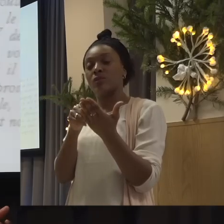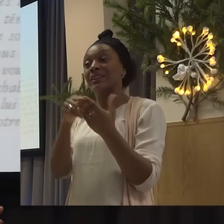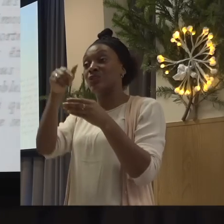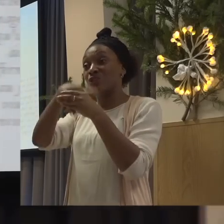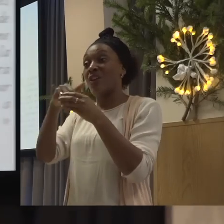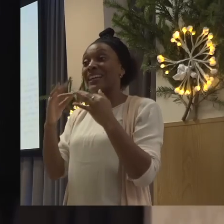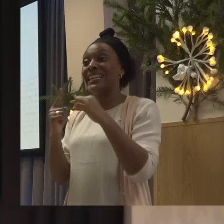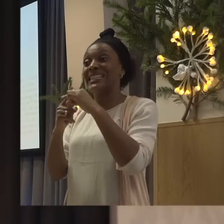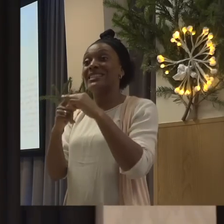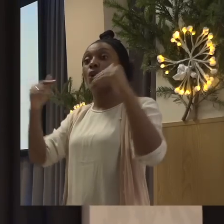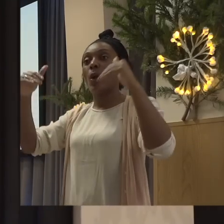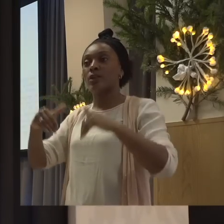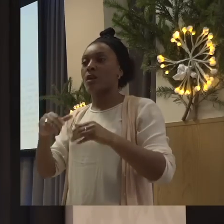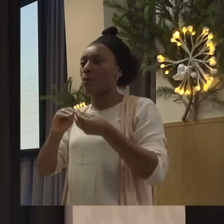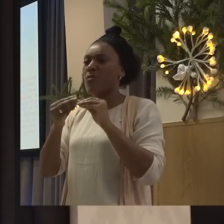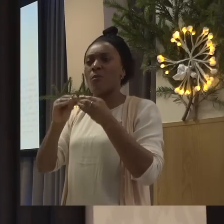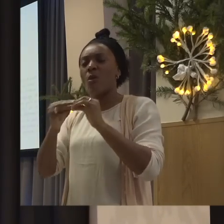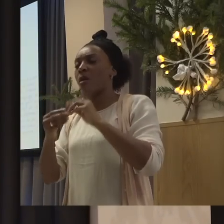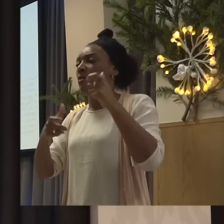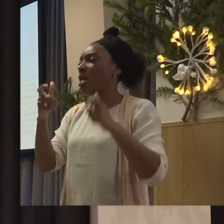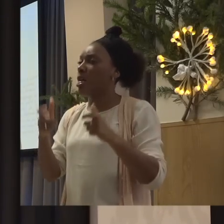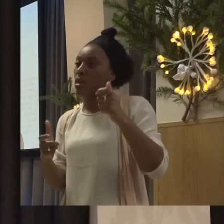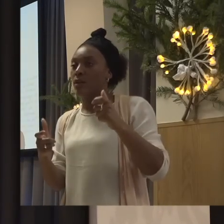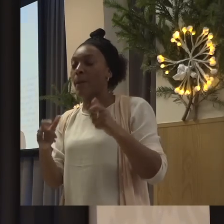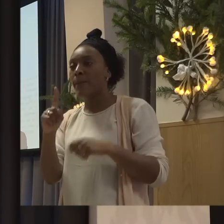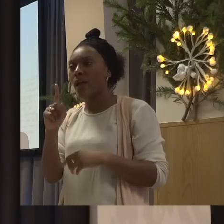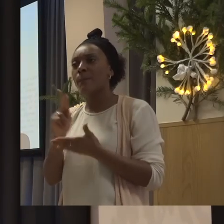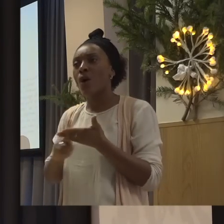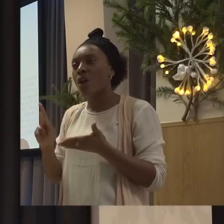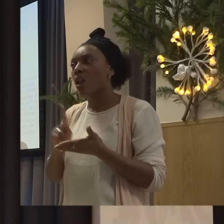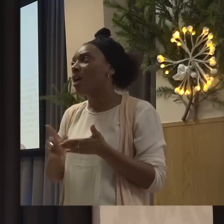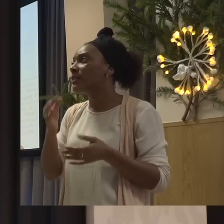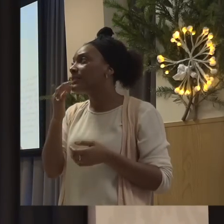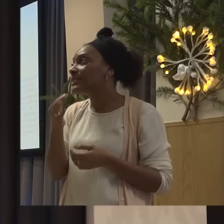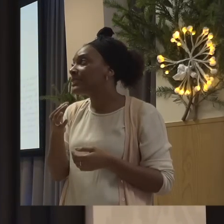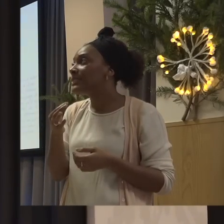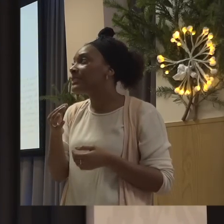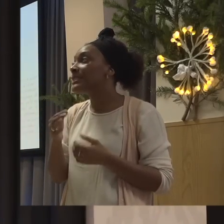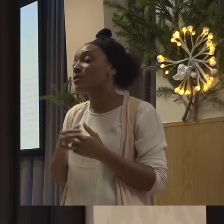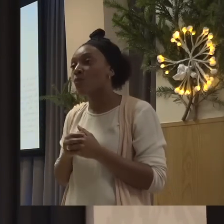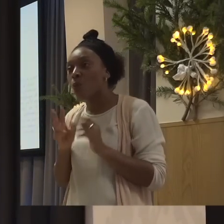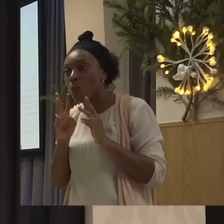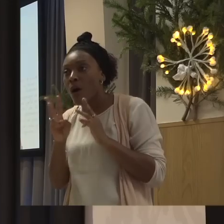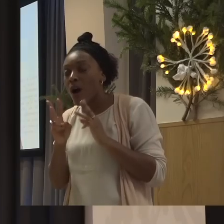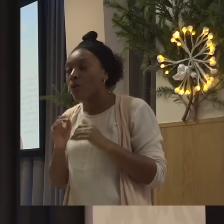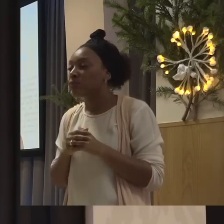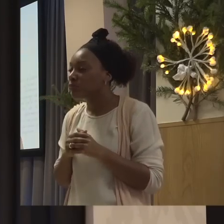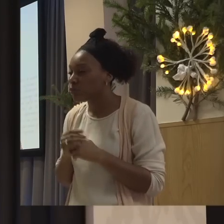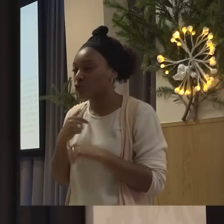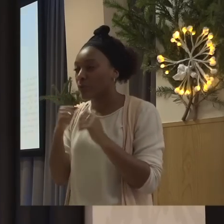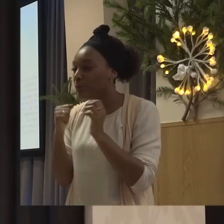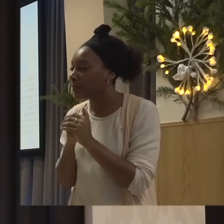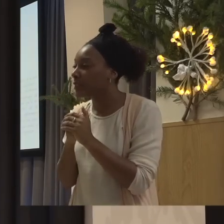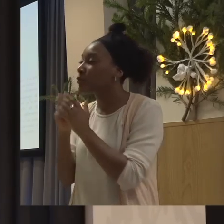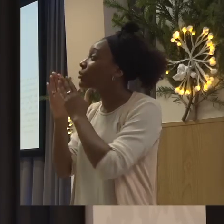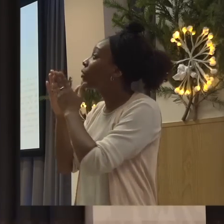l'apôtre dit, je rends à mon Dieu de continuelles actions de grâce à votre sujet,